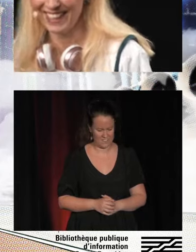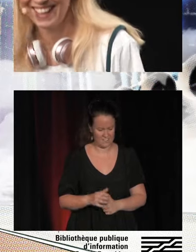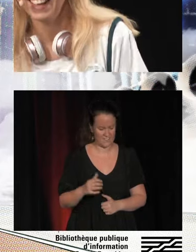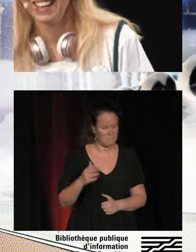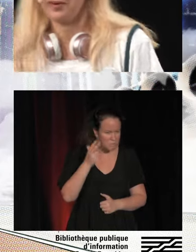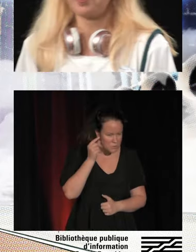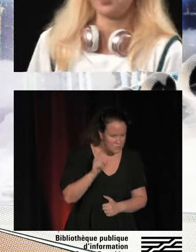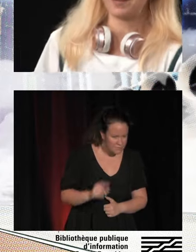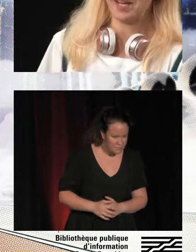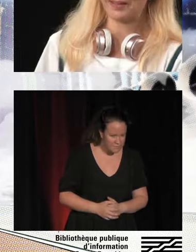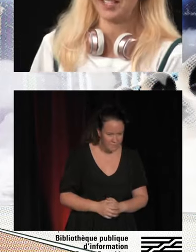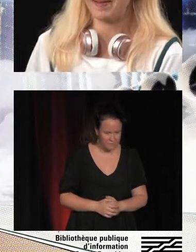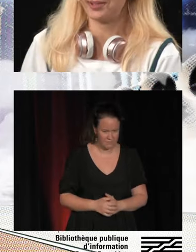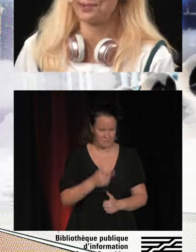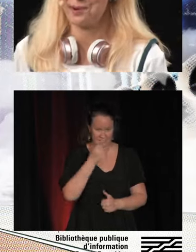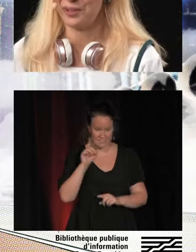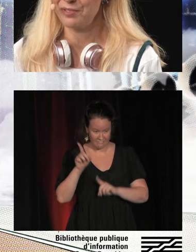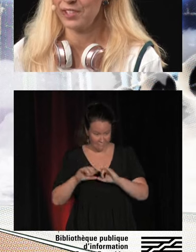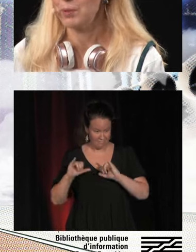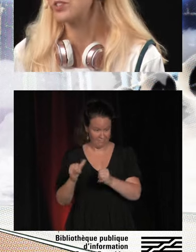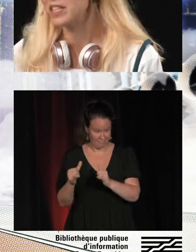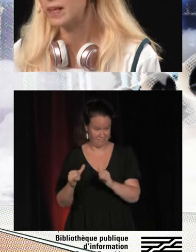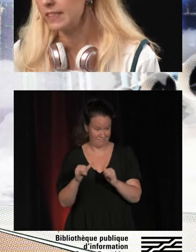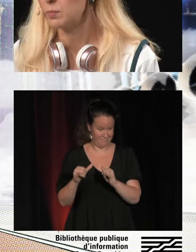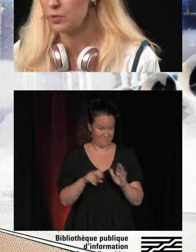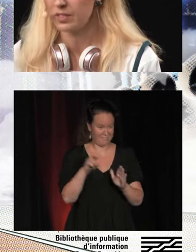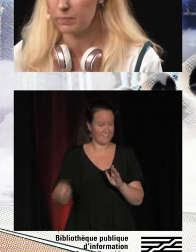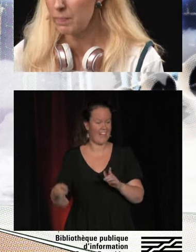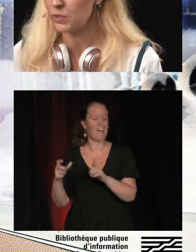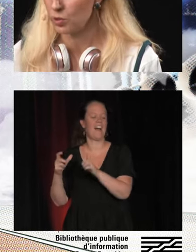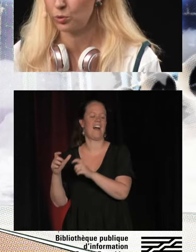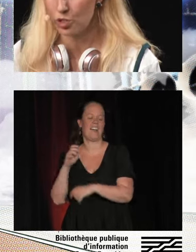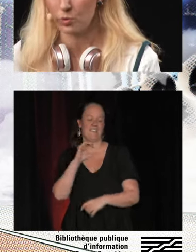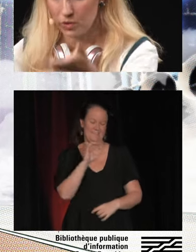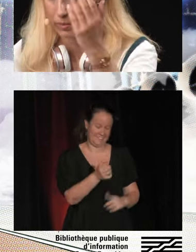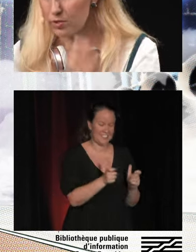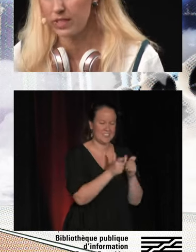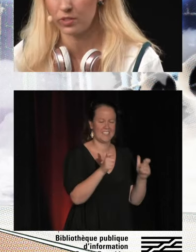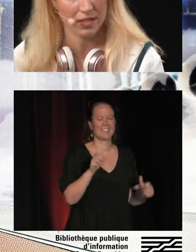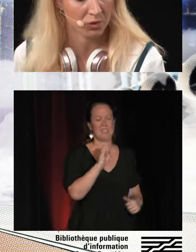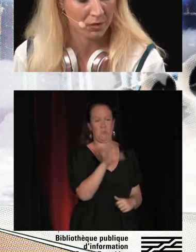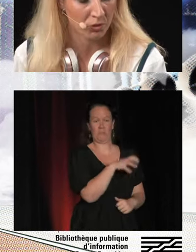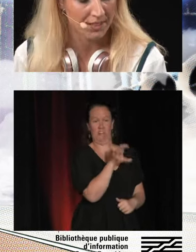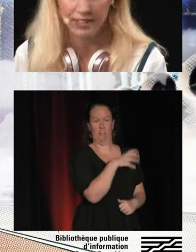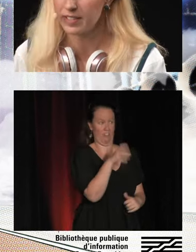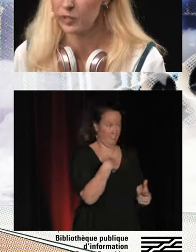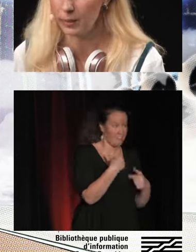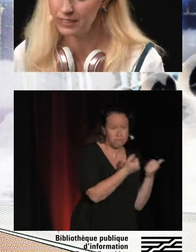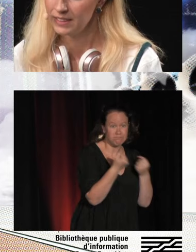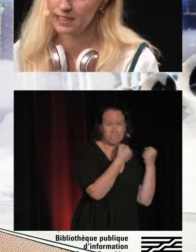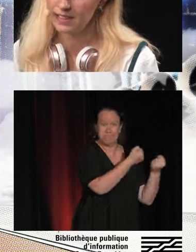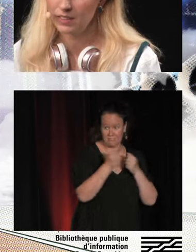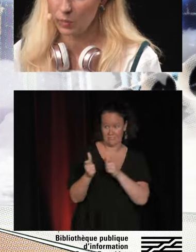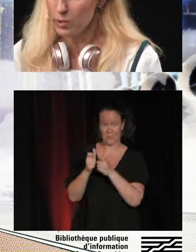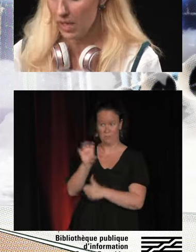C'est ça. On peut. Alors il n'y a pas de retour, mais en effet, Bowser n'est pas là. Bowser n'est même pas dans un autre château. Bowser est en train de faire du karting avec ses